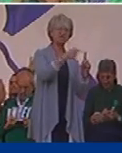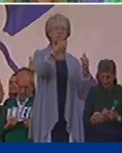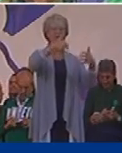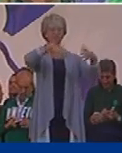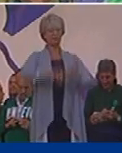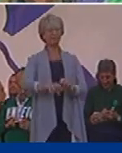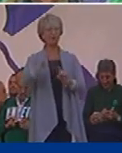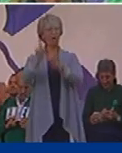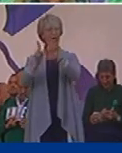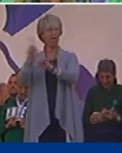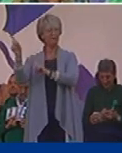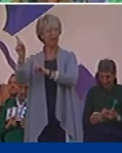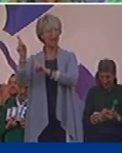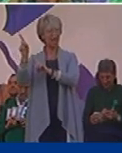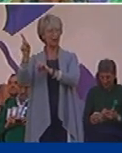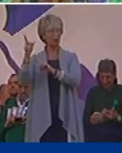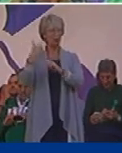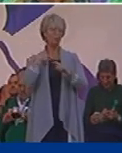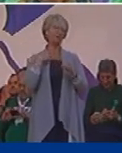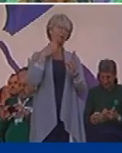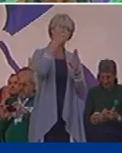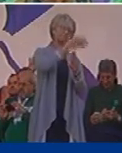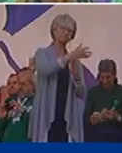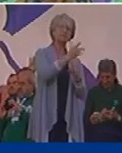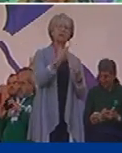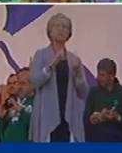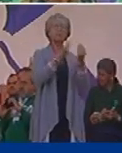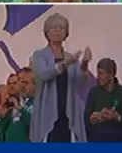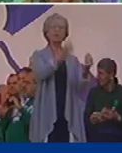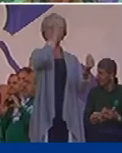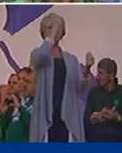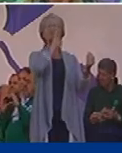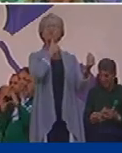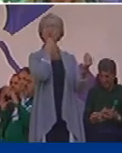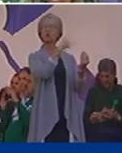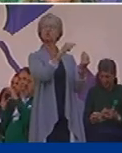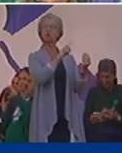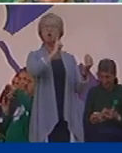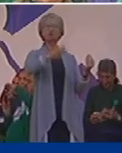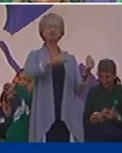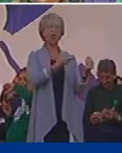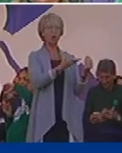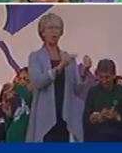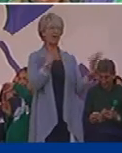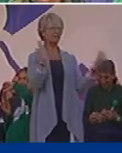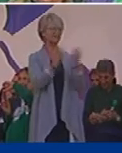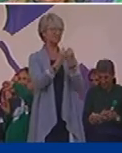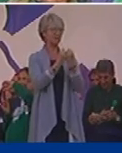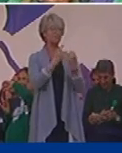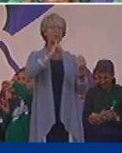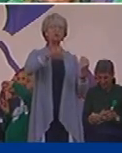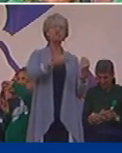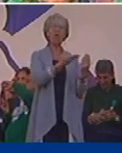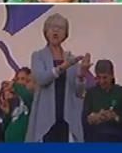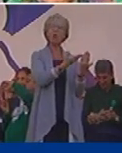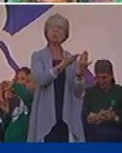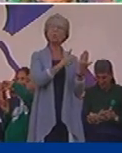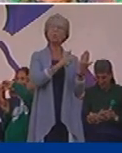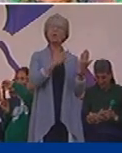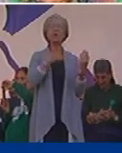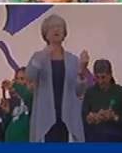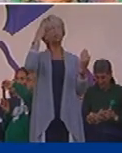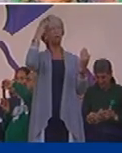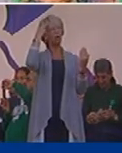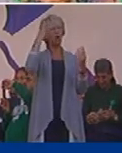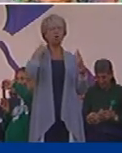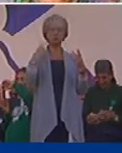Milano per riportare quella che era la figura di Gianluca a essere insieme a noi. con Gianluca io ricordo l'abbiamo